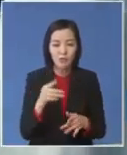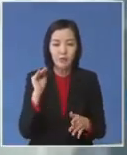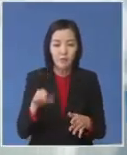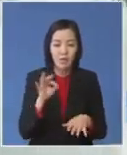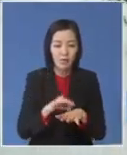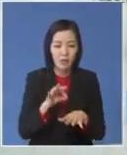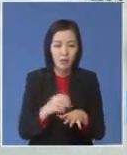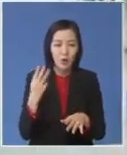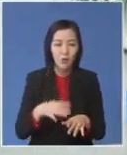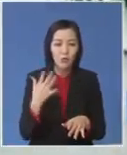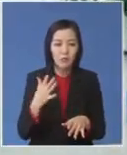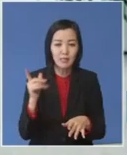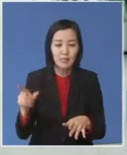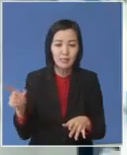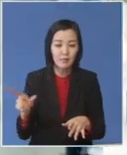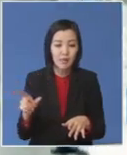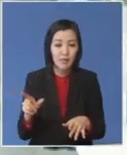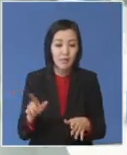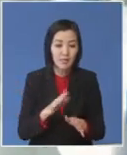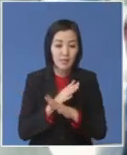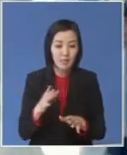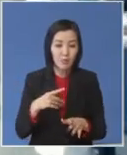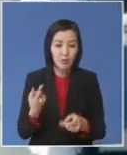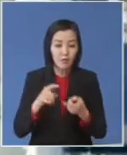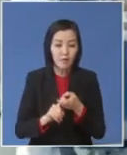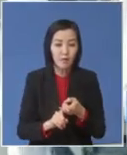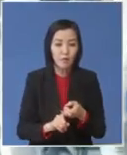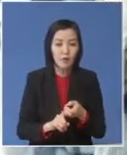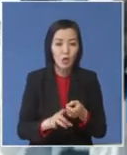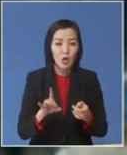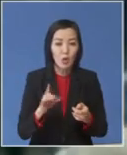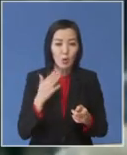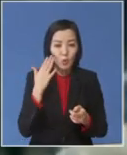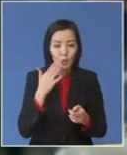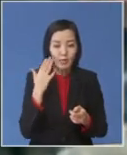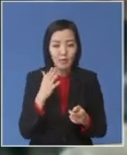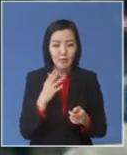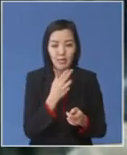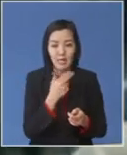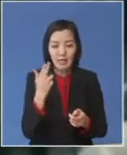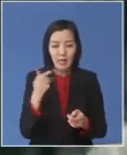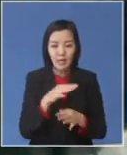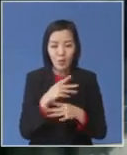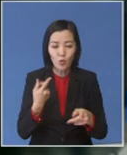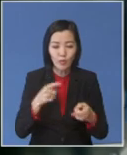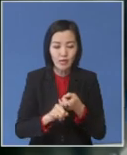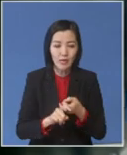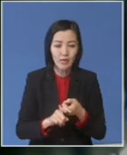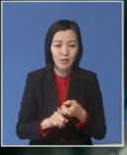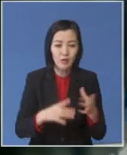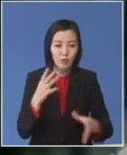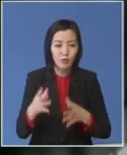шалдығып, 35 адам қайтыс болған. Вирус әсіресе Румыния мен Италияда тез таралып жатыр. Дүниежүзілік денсаулық сақтау ұйымының